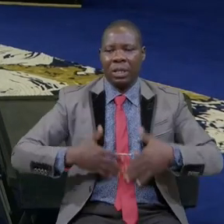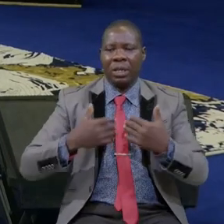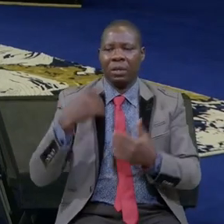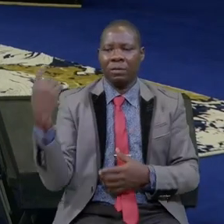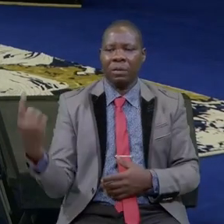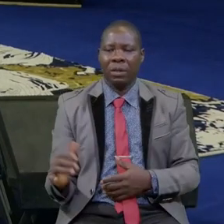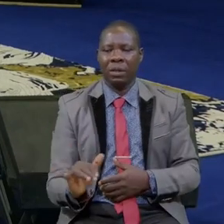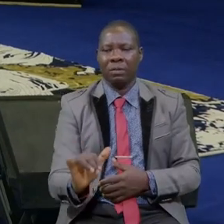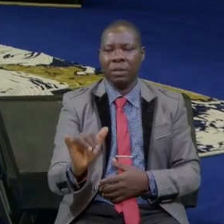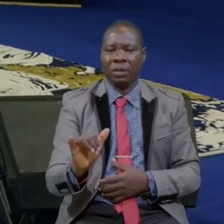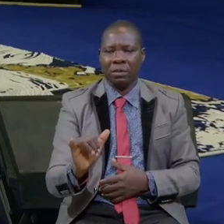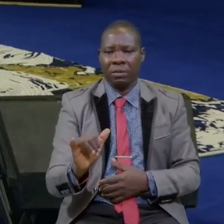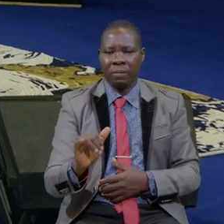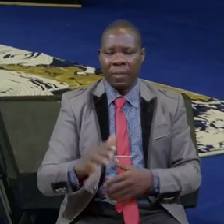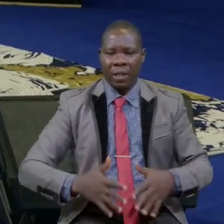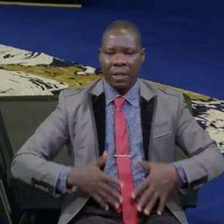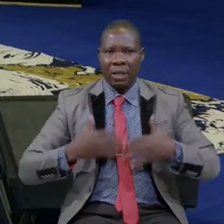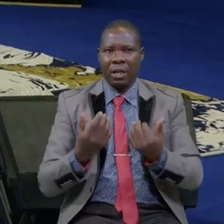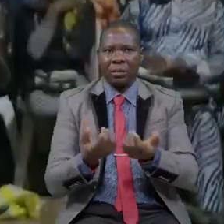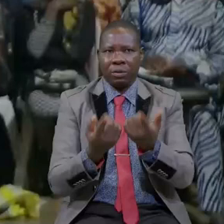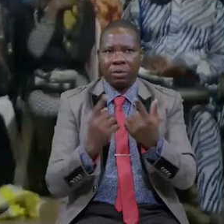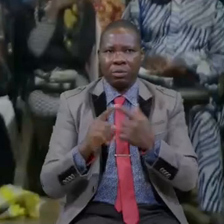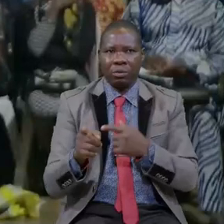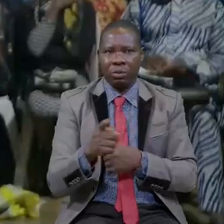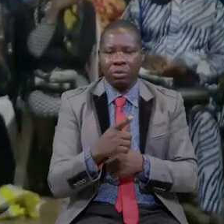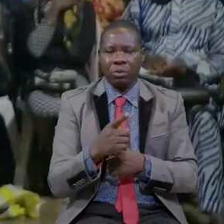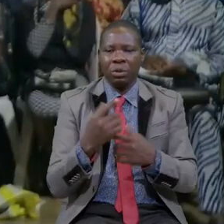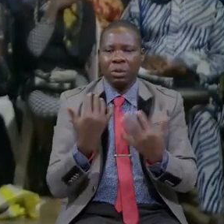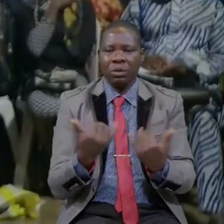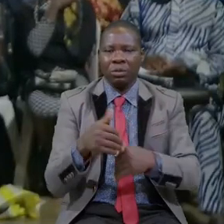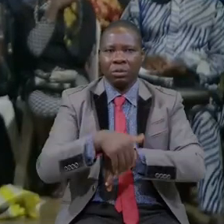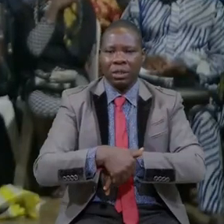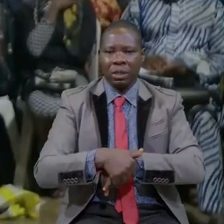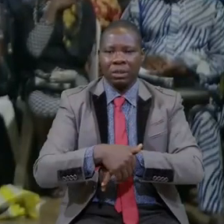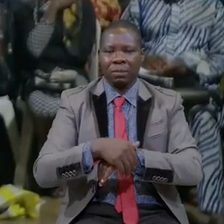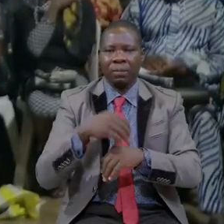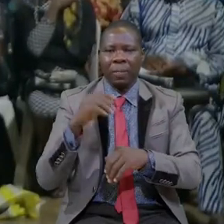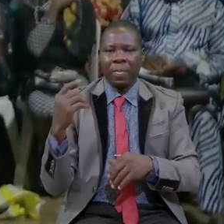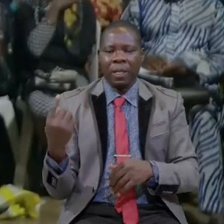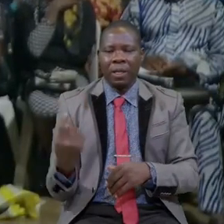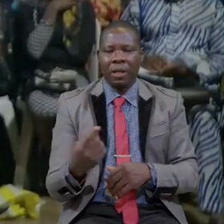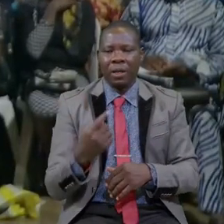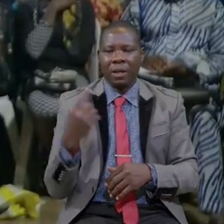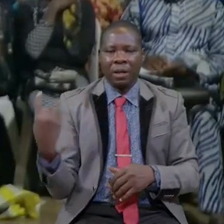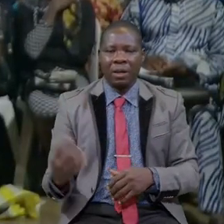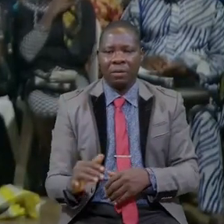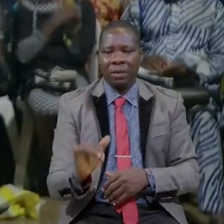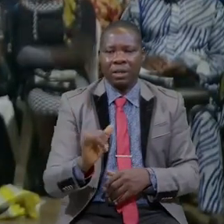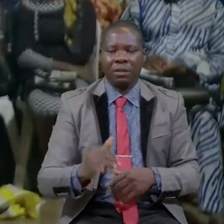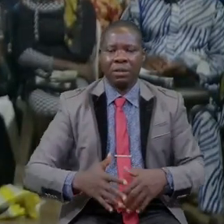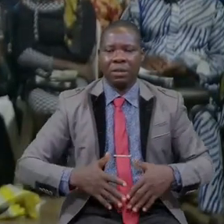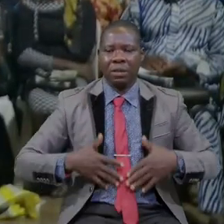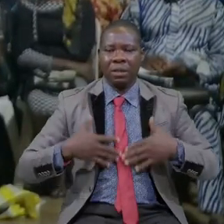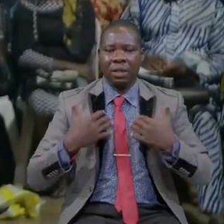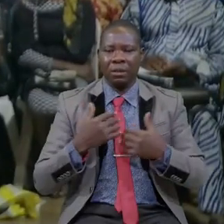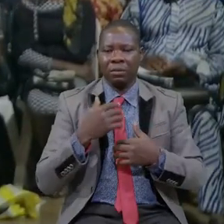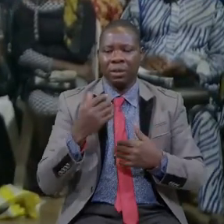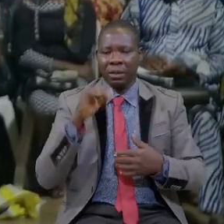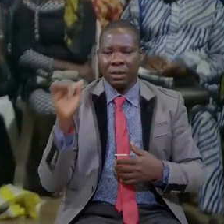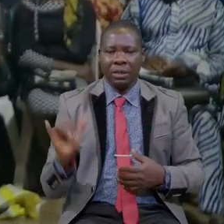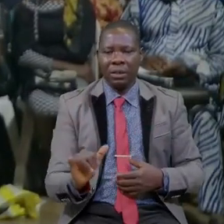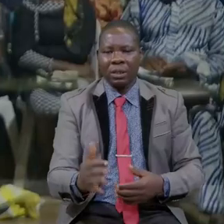La vie te parvient ce soir. La vie éternelle vient pour toi ce